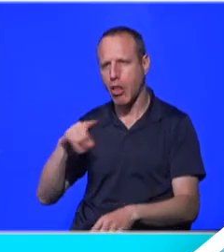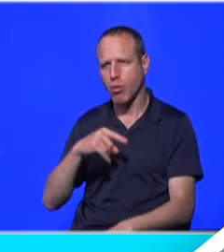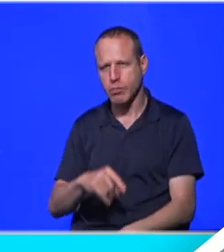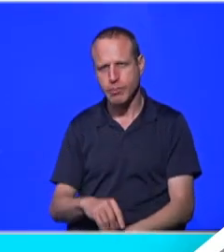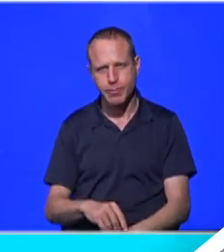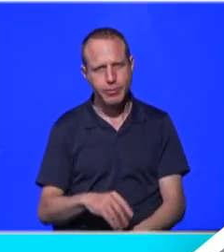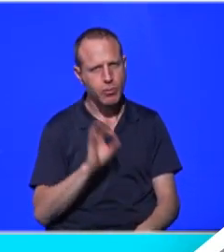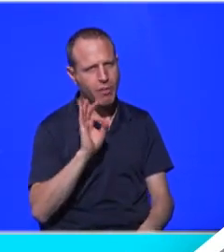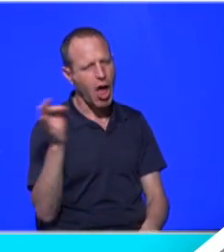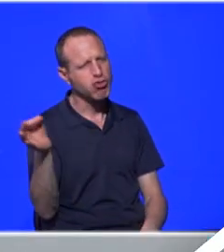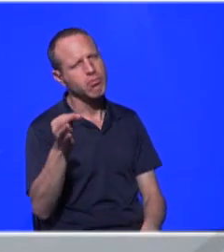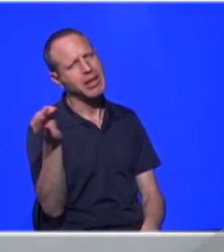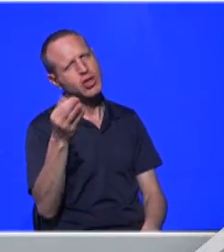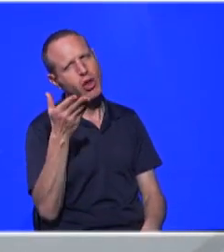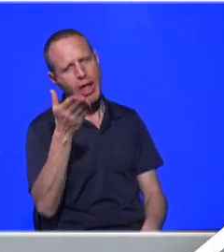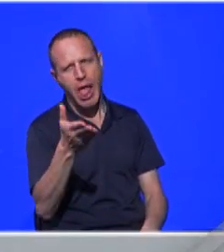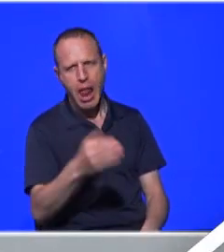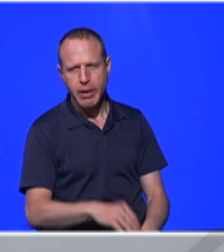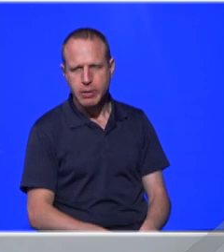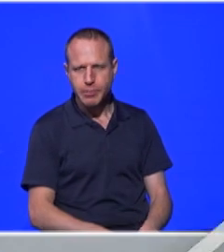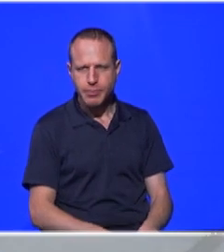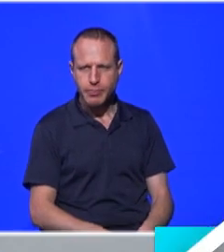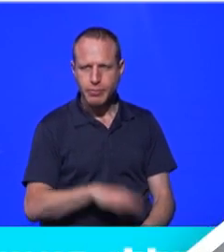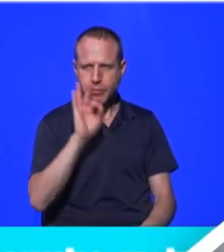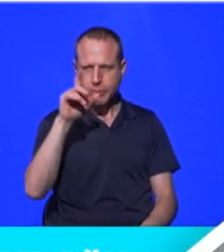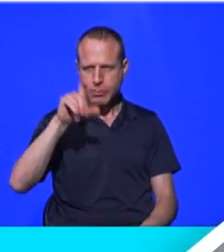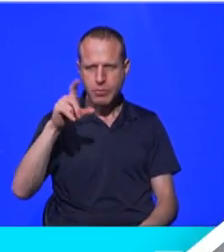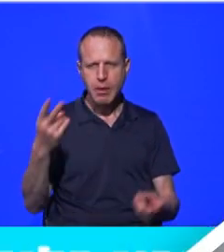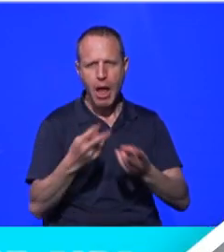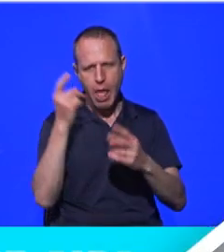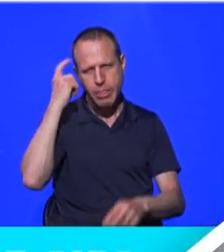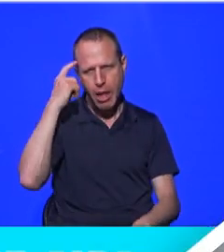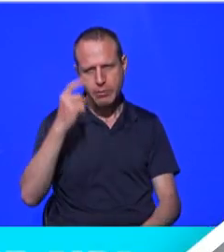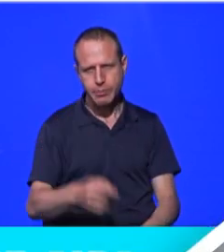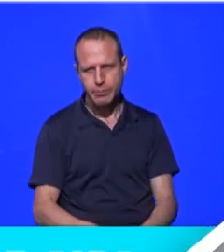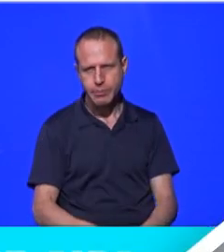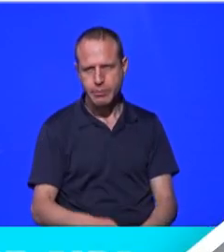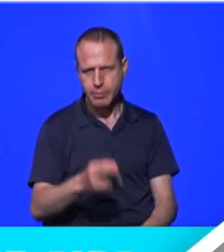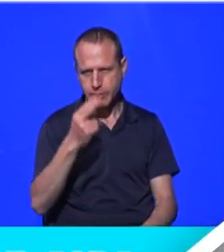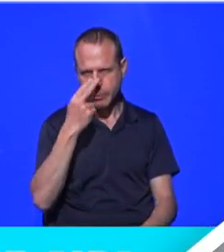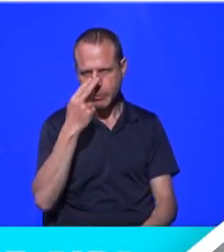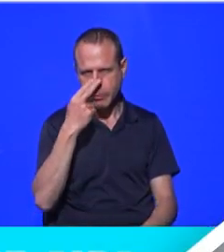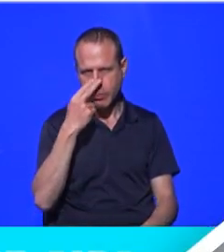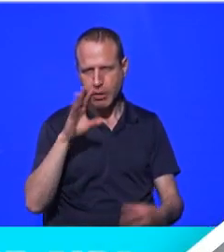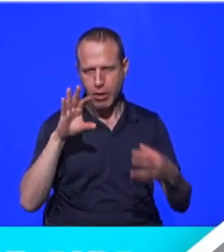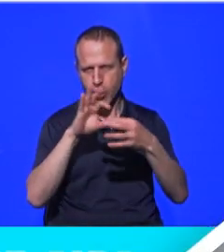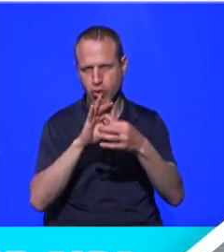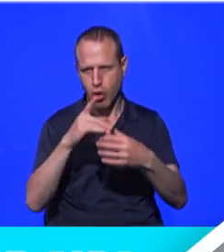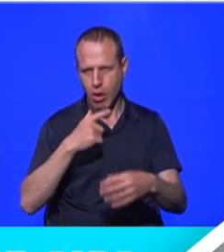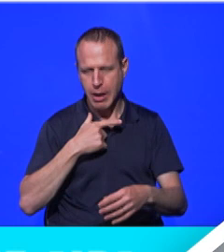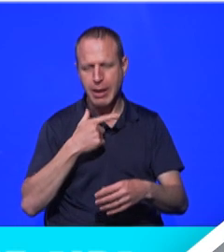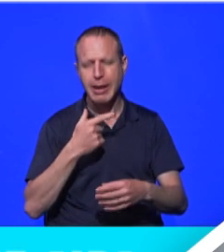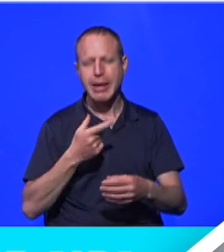טוב, השמצות האלה של אנשים קלי דעת וניסיון לקשור לי